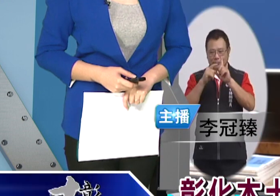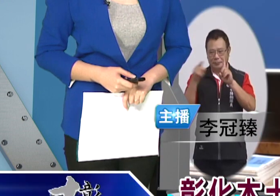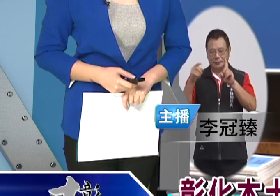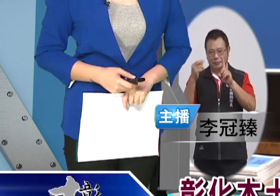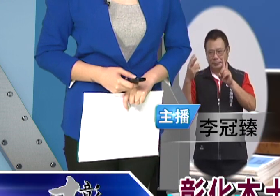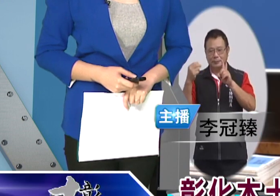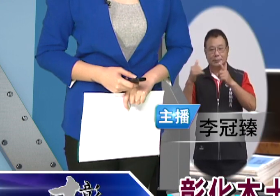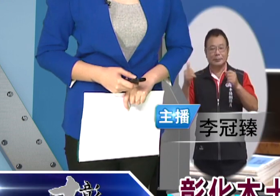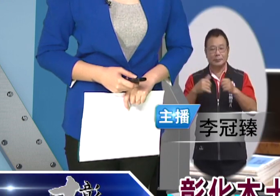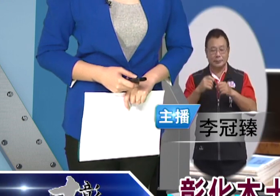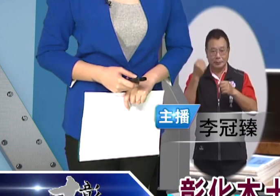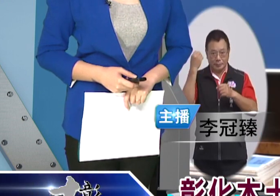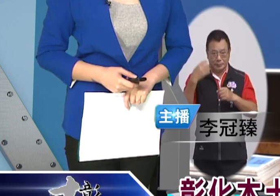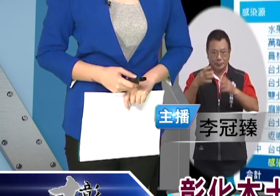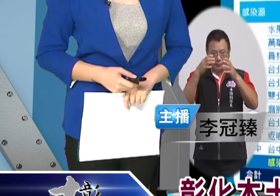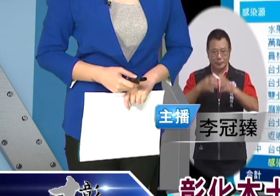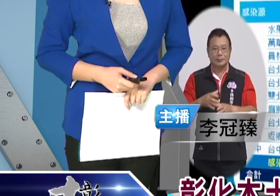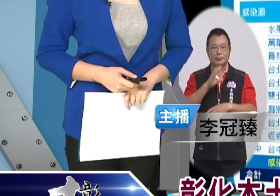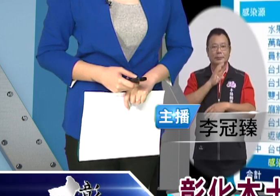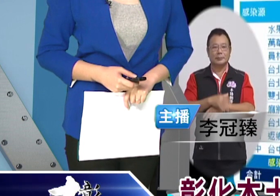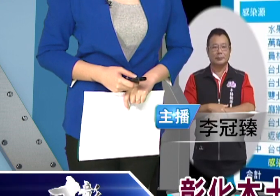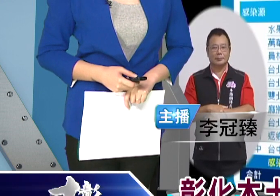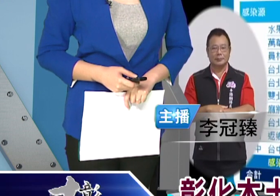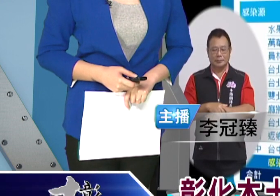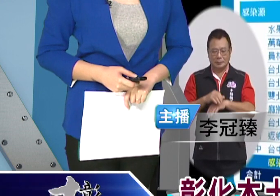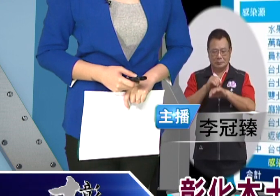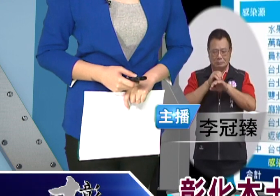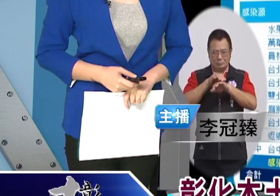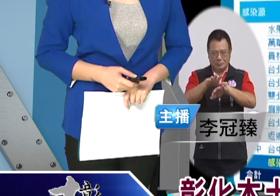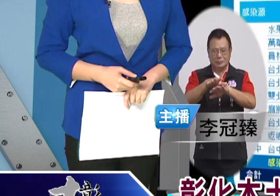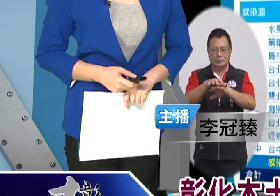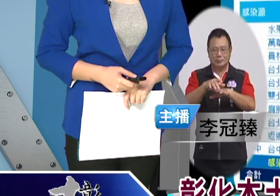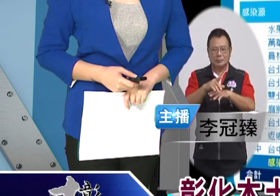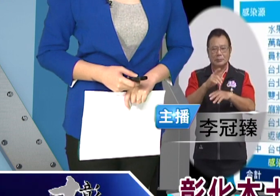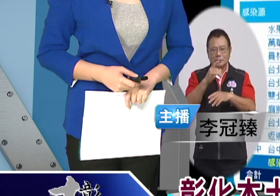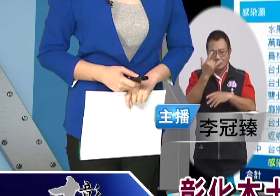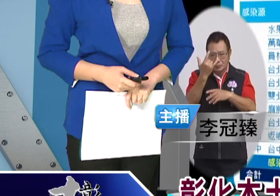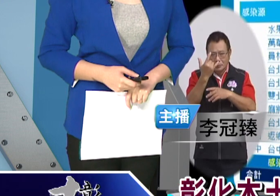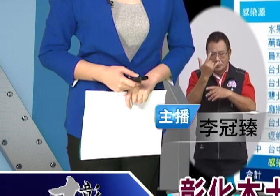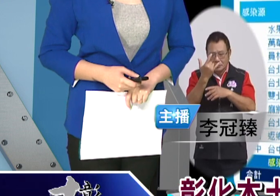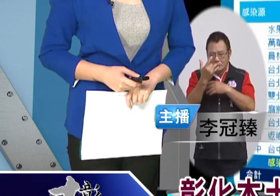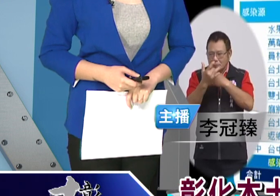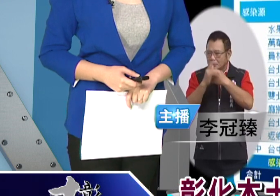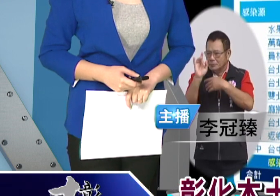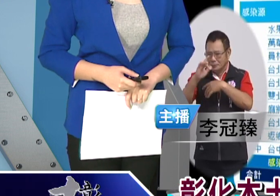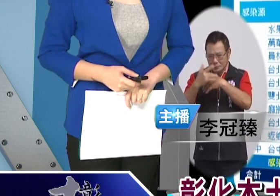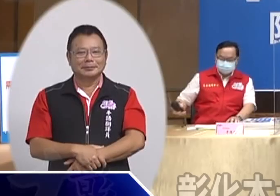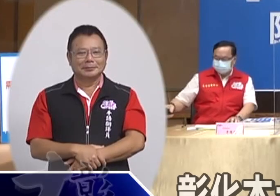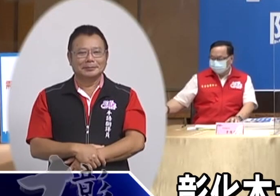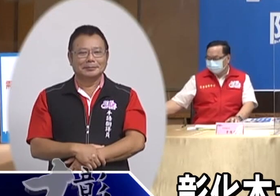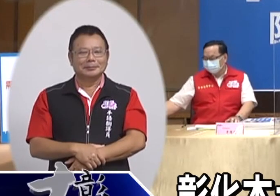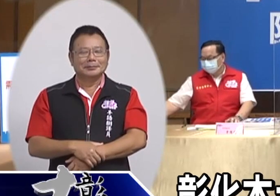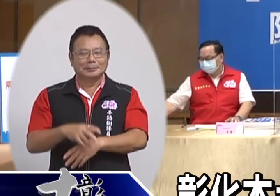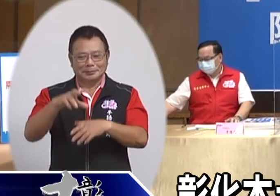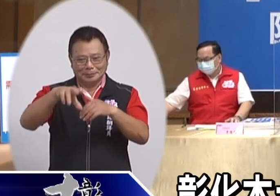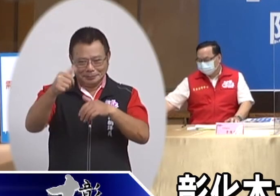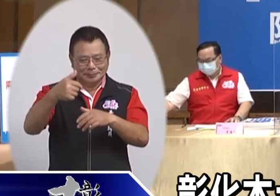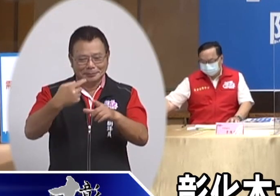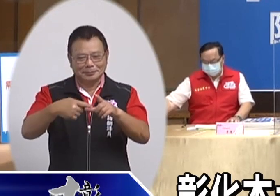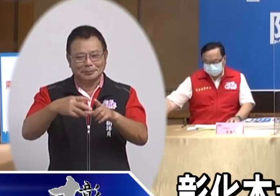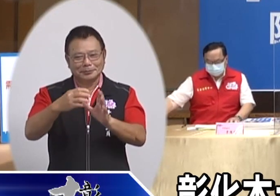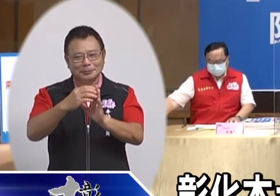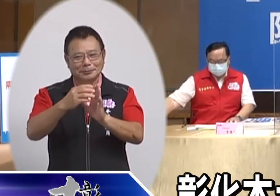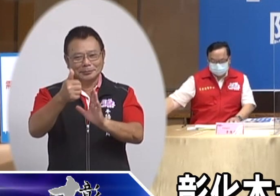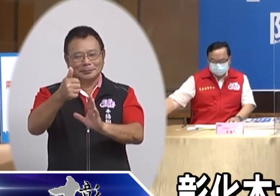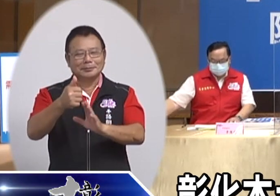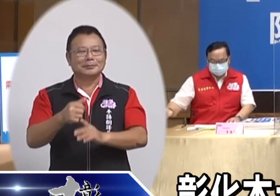县的部分今仔日是新增加1例确诊个案，累计来到259例。 彰化今日新